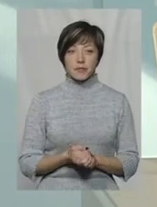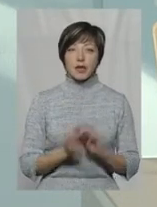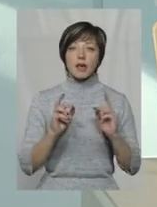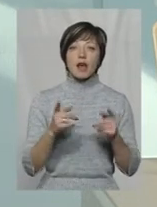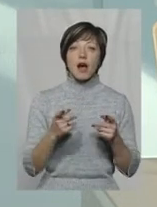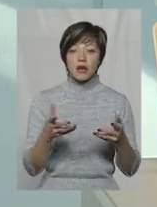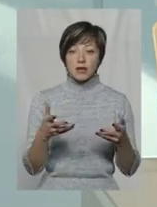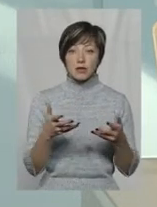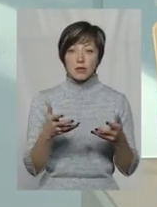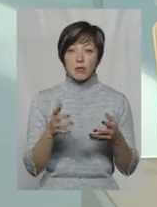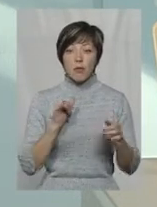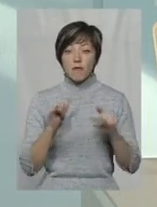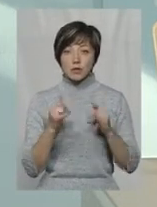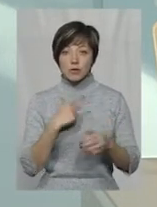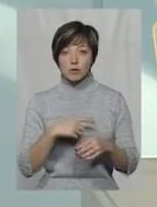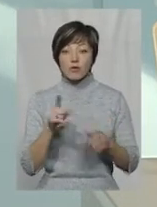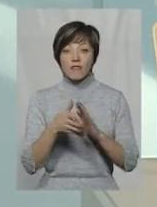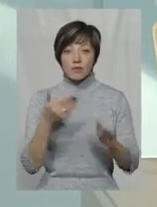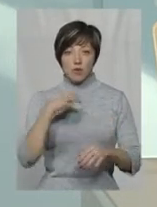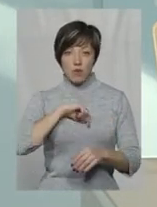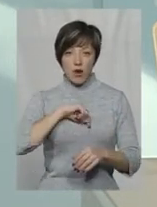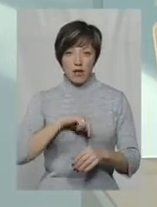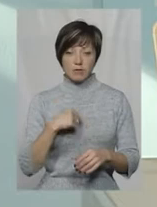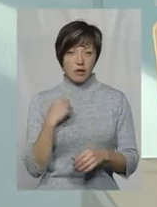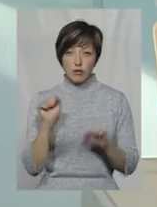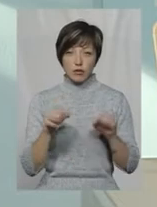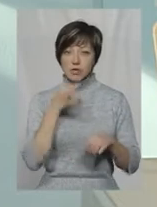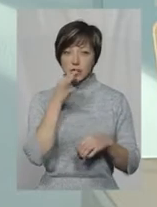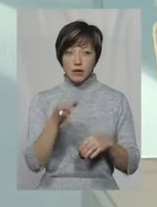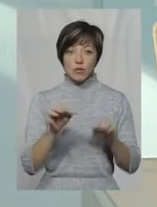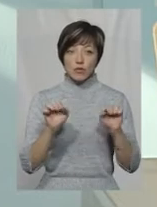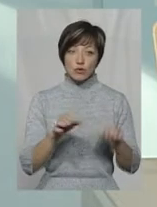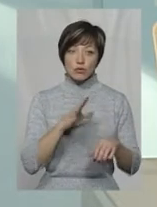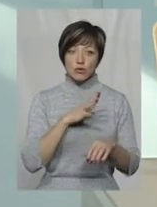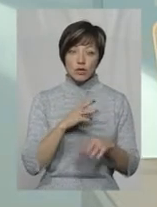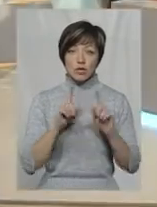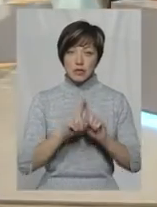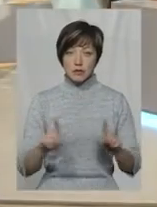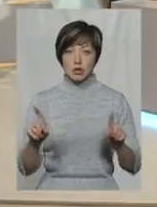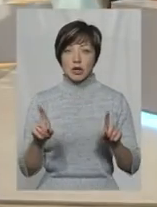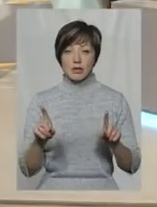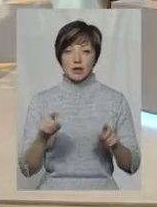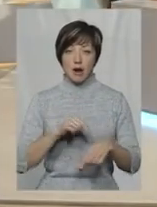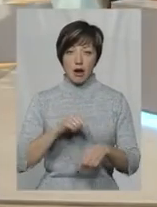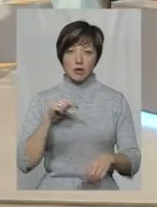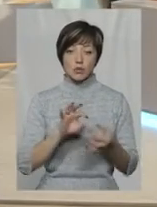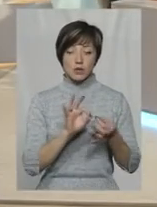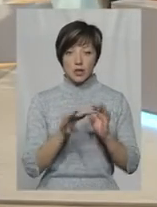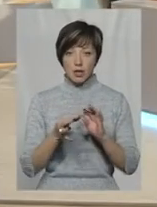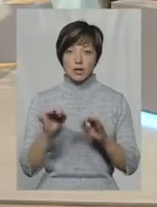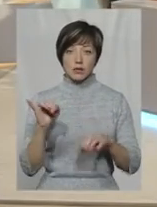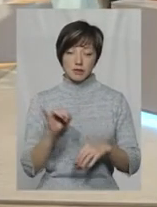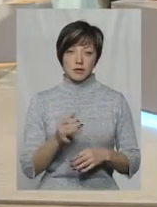вони себе поведуть, що вони везуть в організмі. Я можу сказати, що можуть бути незвичайні і ускладнення,